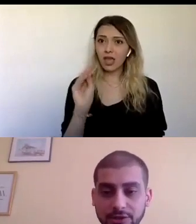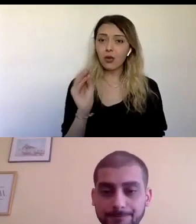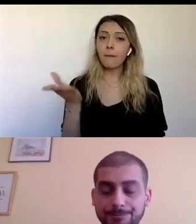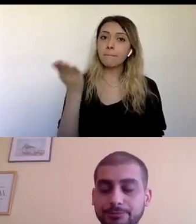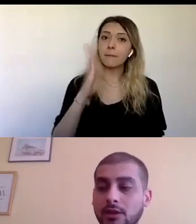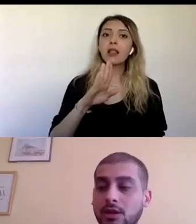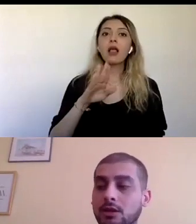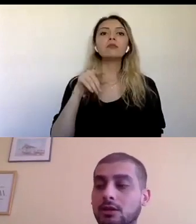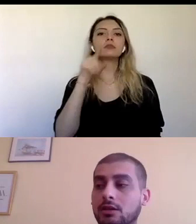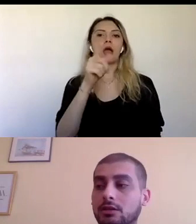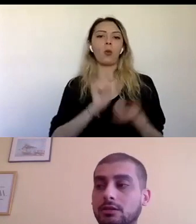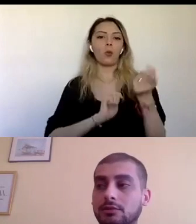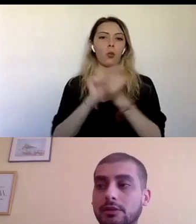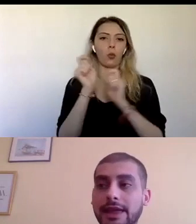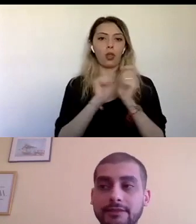kullandığınız tarayıcı,